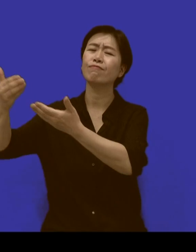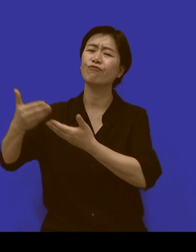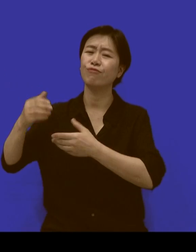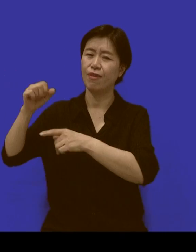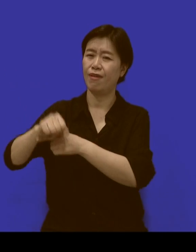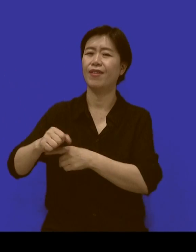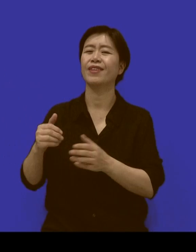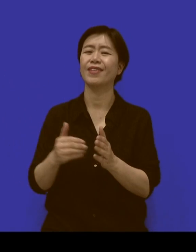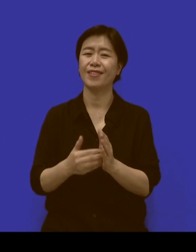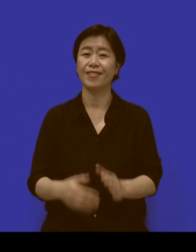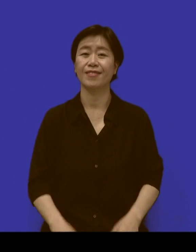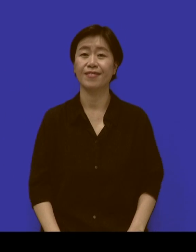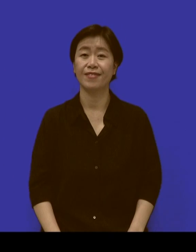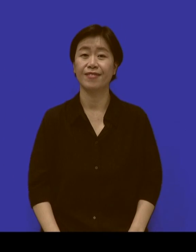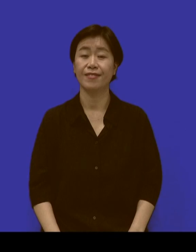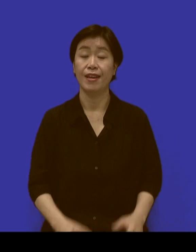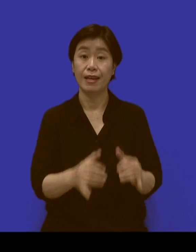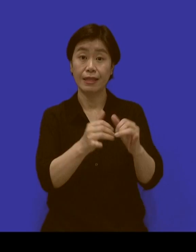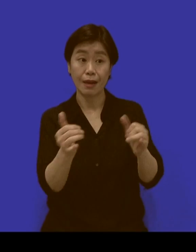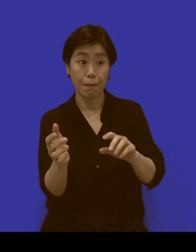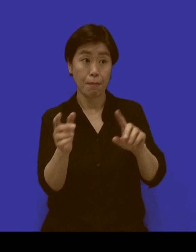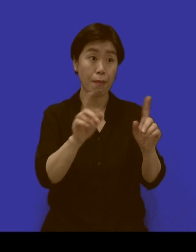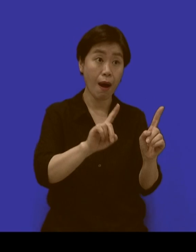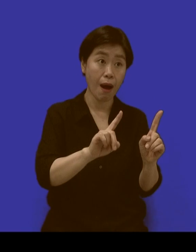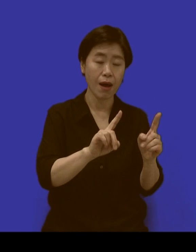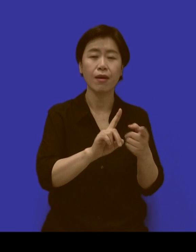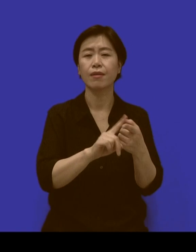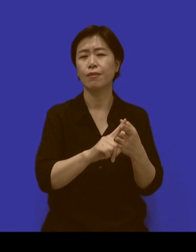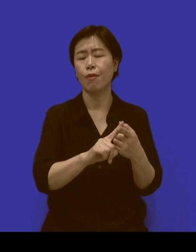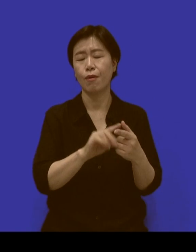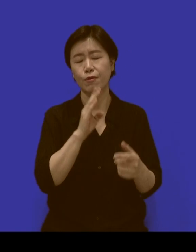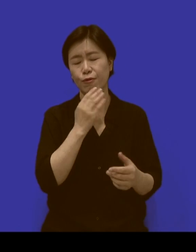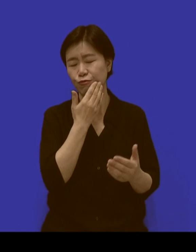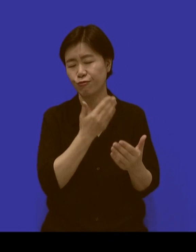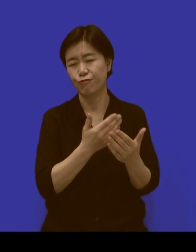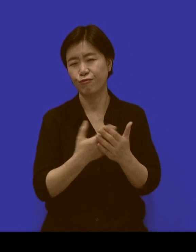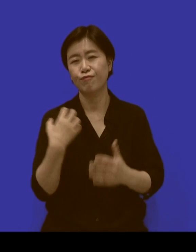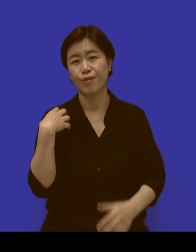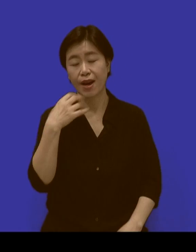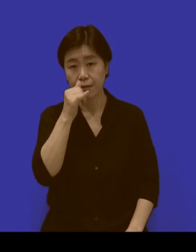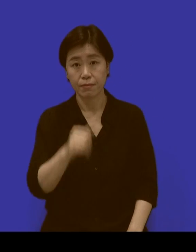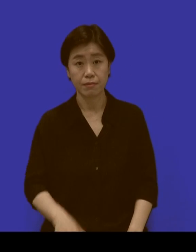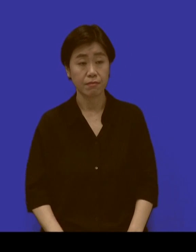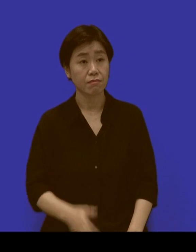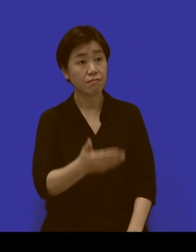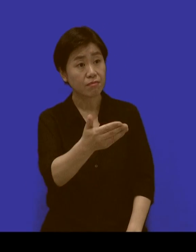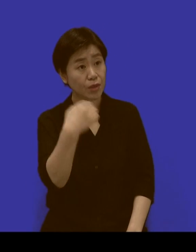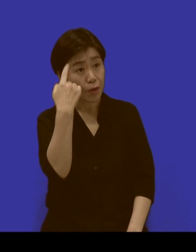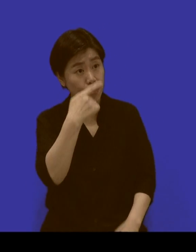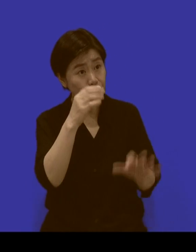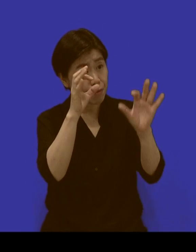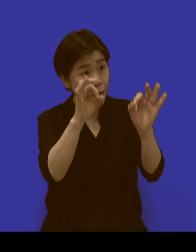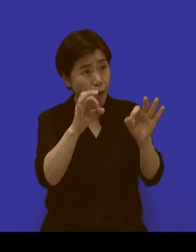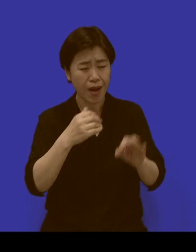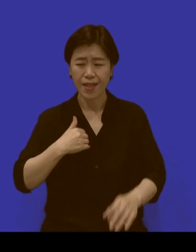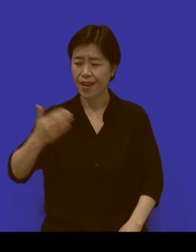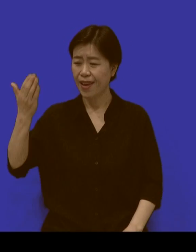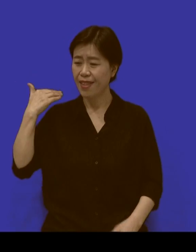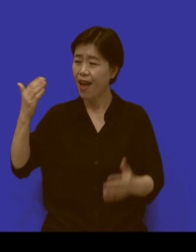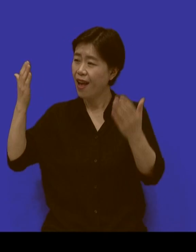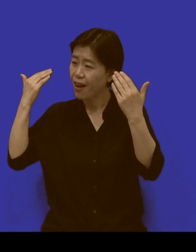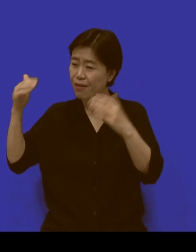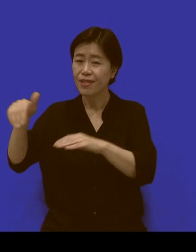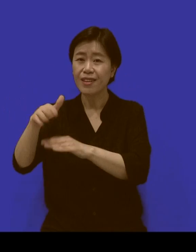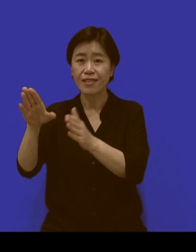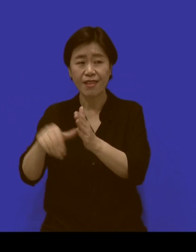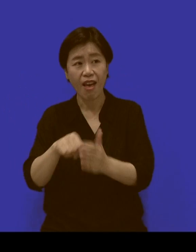네. 사람의 생명을 다루는 직업이니까요. 교수님 지금 이렇게 첫인상을 뵈면 우리 어렸을 때 학교에 이렇게 생긴 공부 잘하는 애들 다 있었죠.